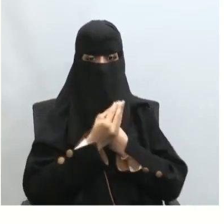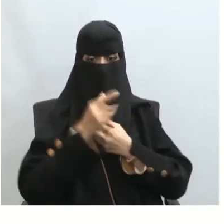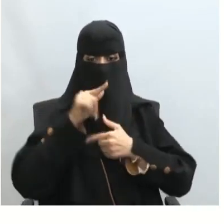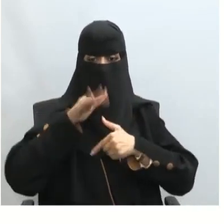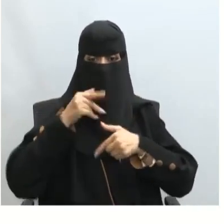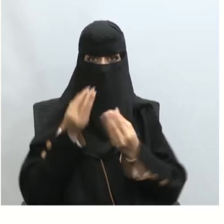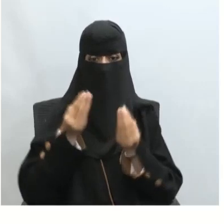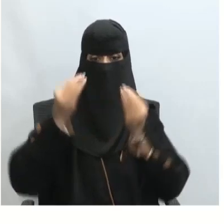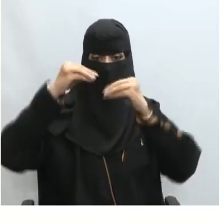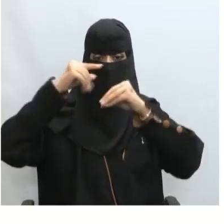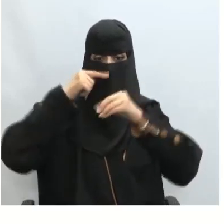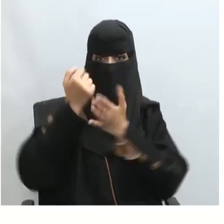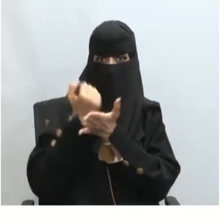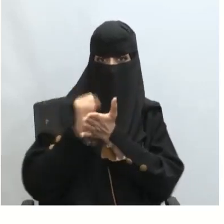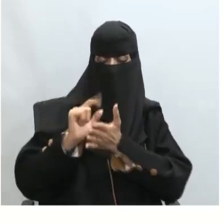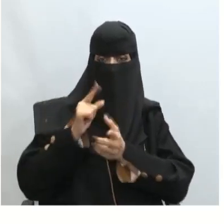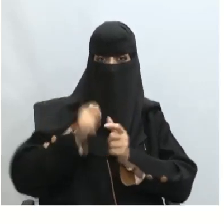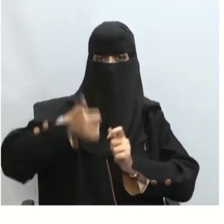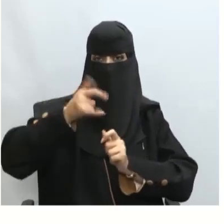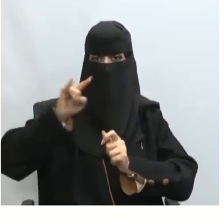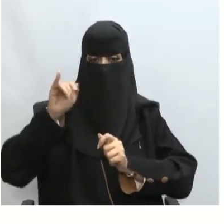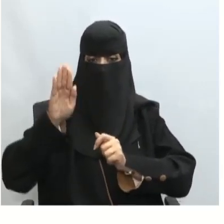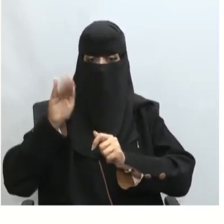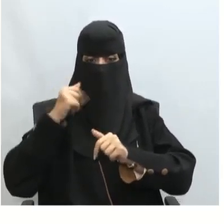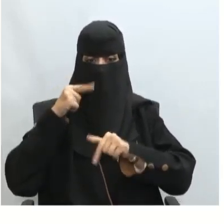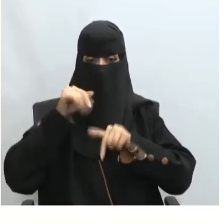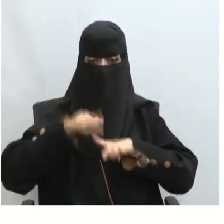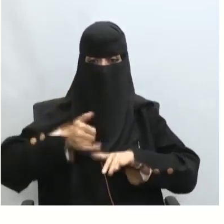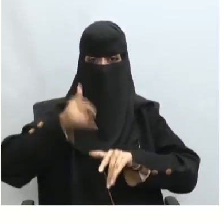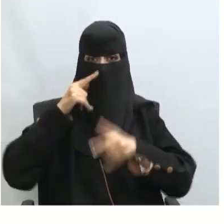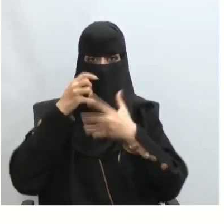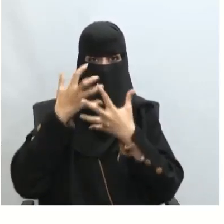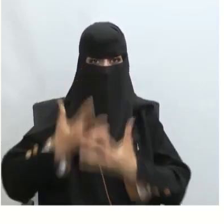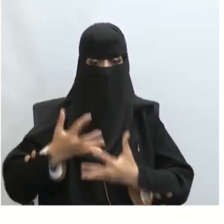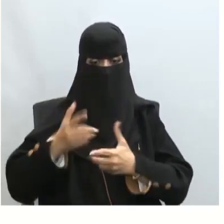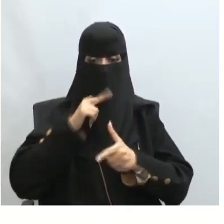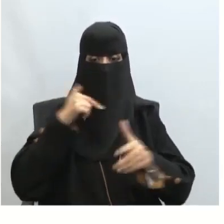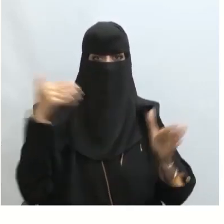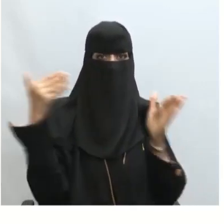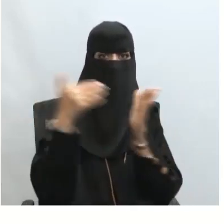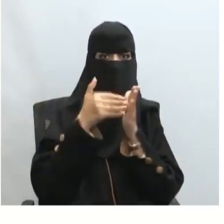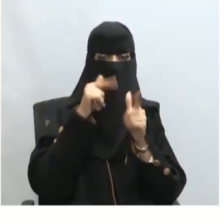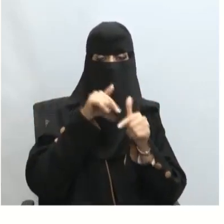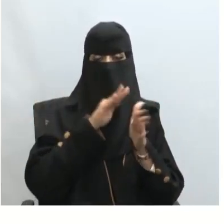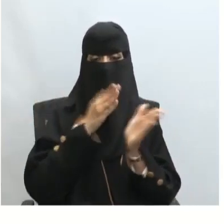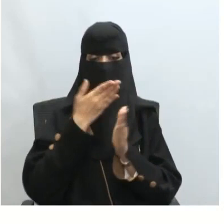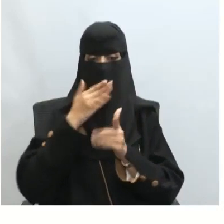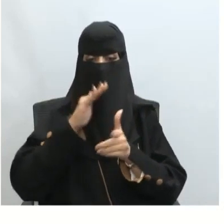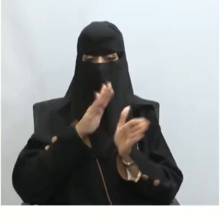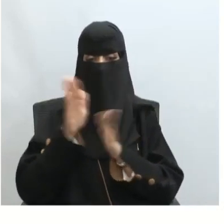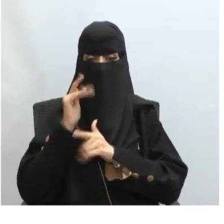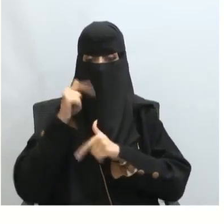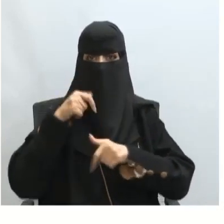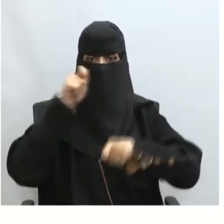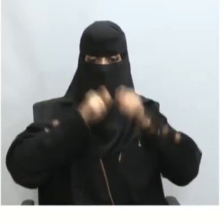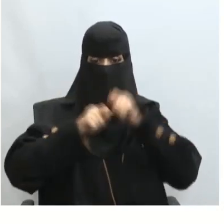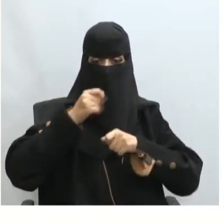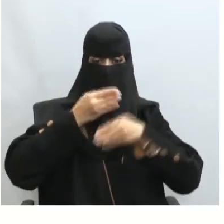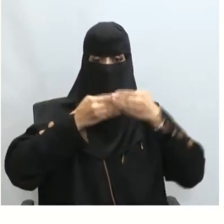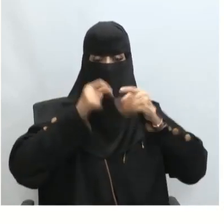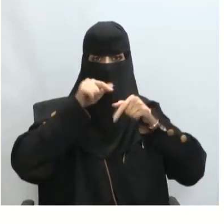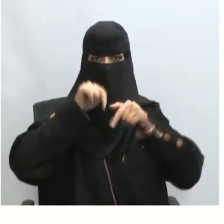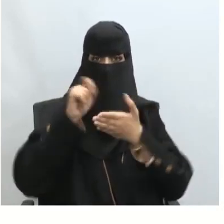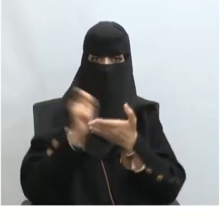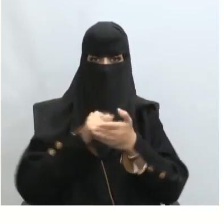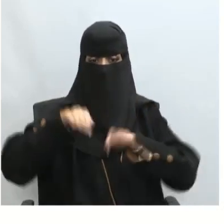الاضافه الحذف الاكسده والاختزال والتكثف وانتهينا منه الحمد لله تستعمل الصيغ البنائيه